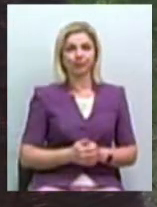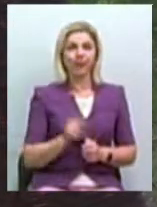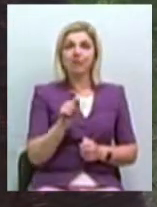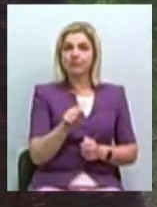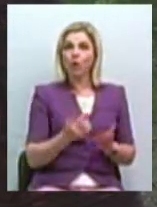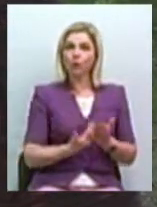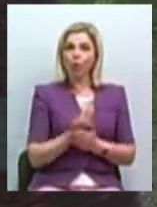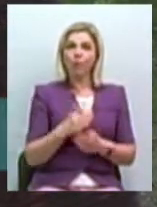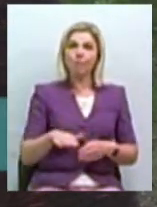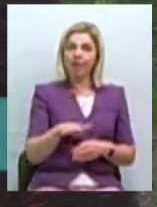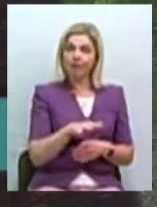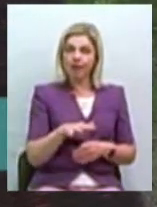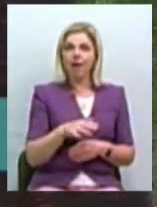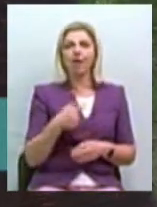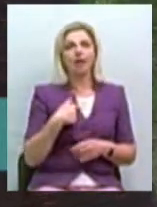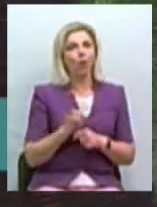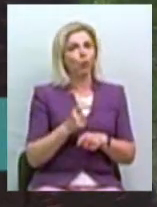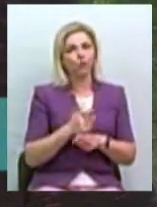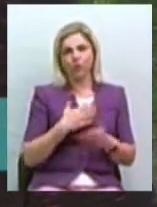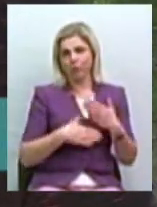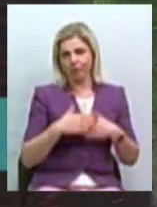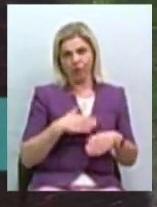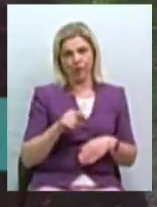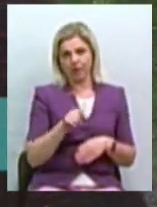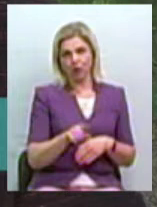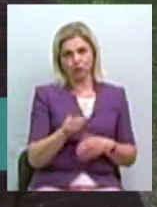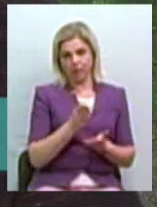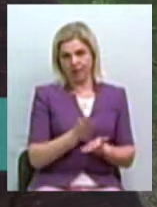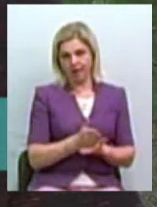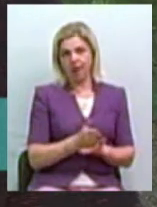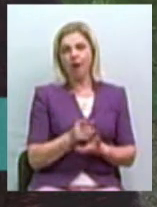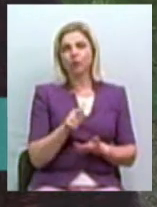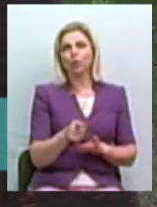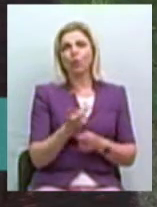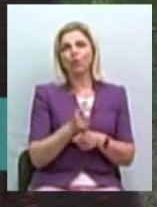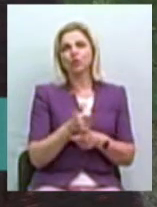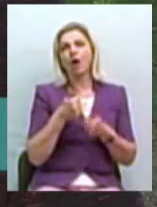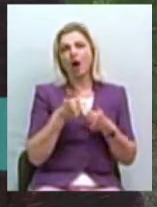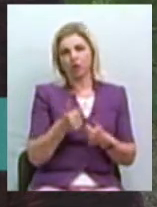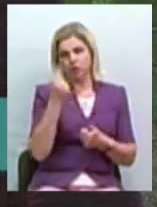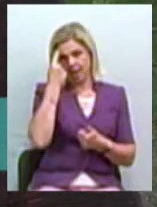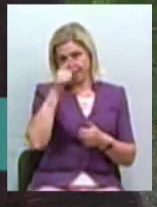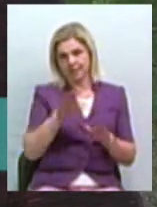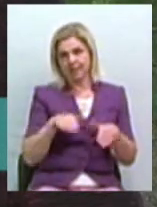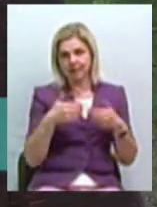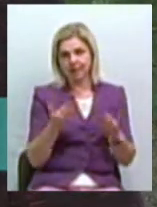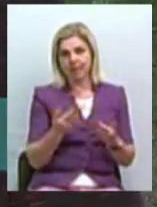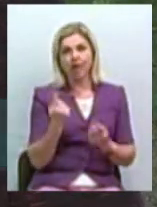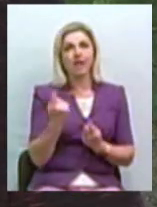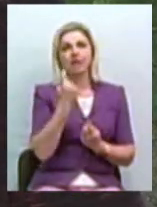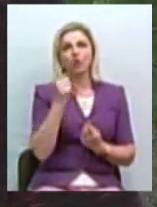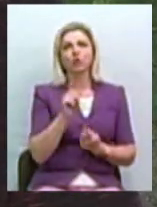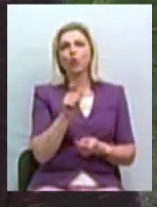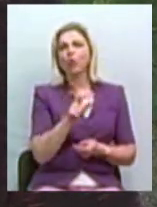Цей новий майданчик, я, звісно, дуже задоволений тим, що він тут є. Це, звичайно, дуже гарна ініціатива. Єдине, що в нас люди не